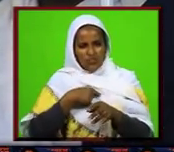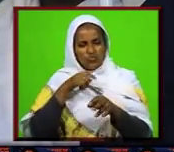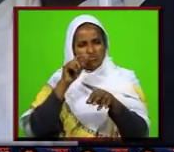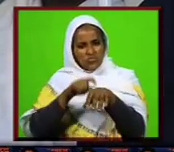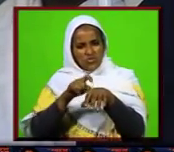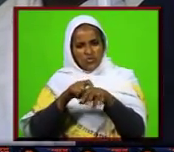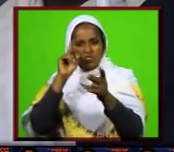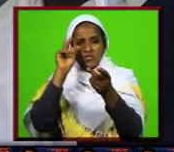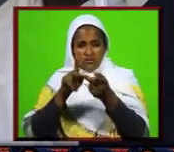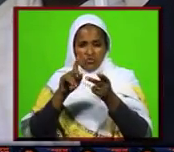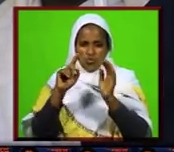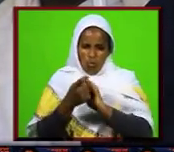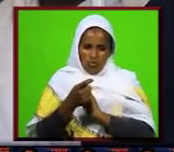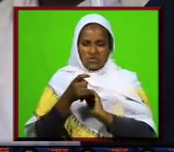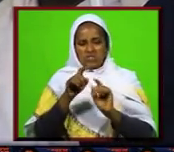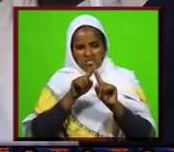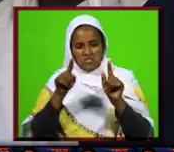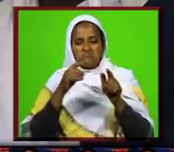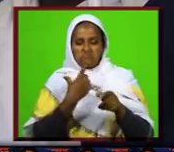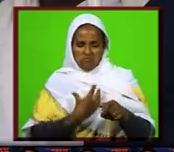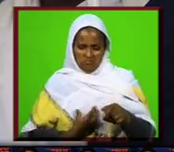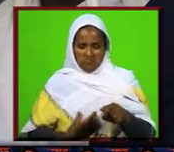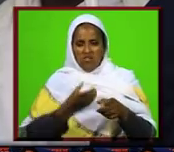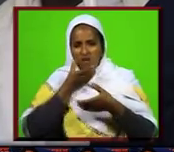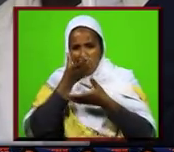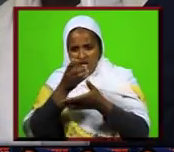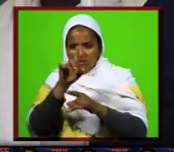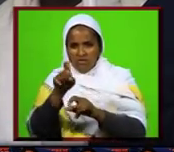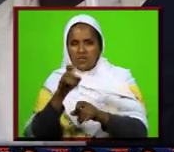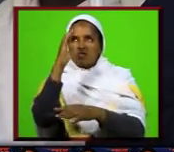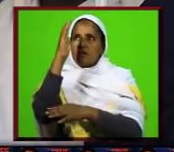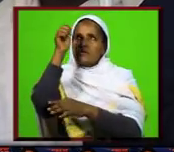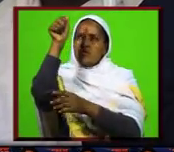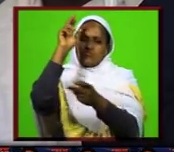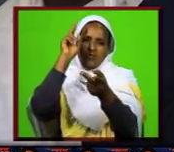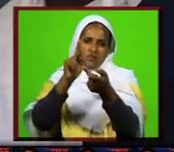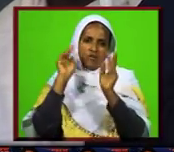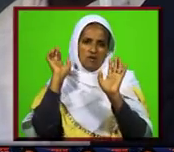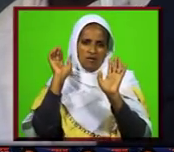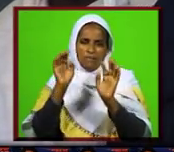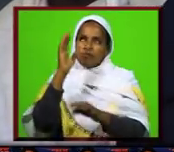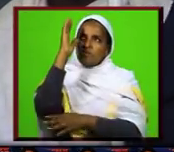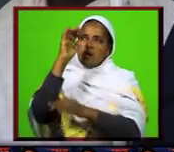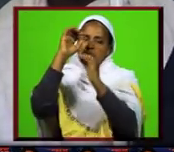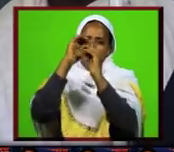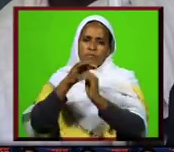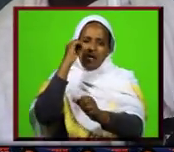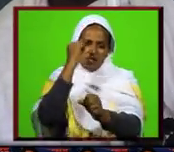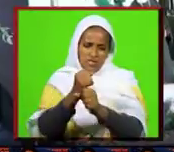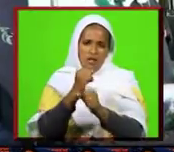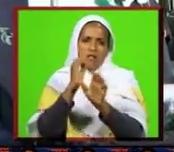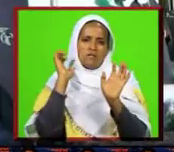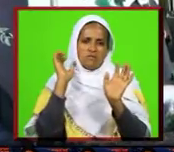ይሆን። ነገር ግን ልጠይቅና እግዚአብሔር አምላክ ያሳካል፣ እግዚአብሔር አምላክ